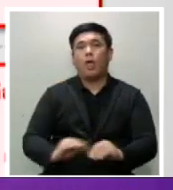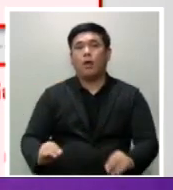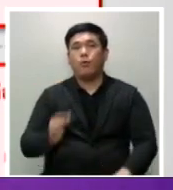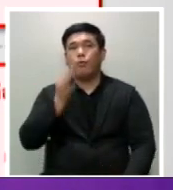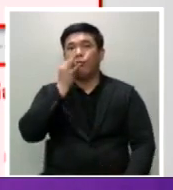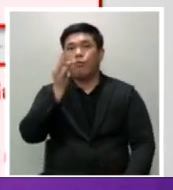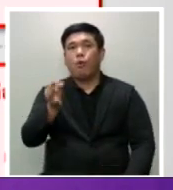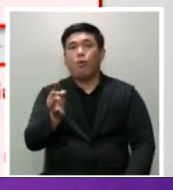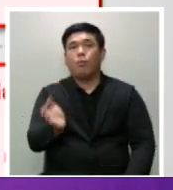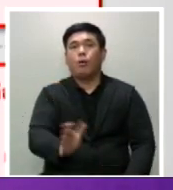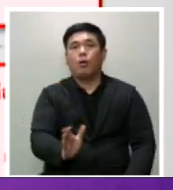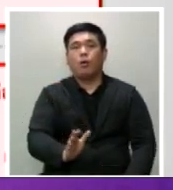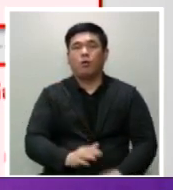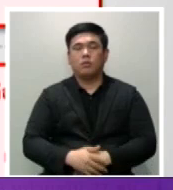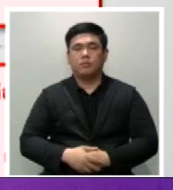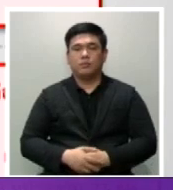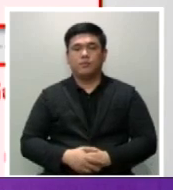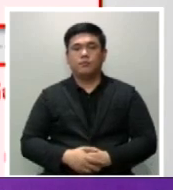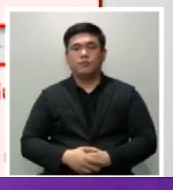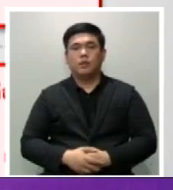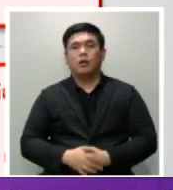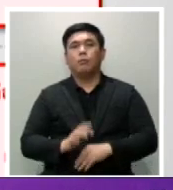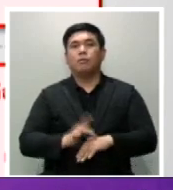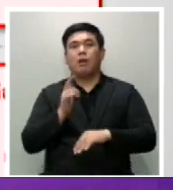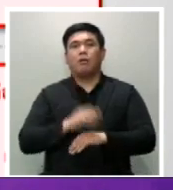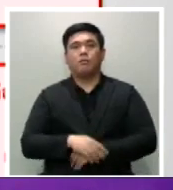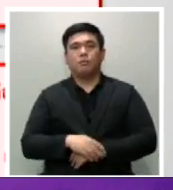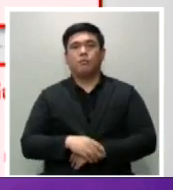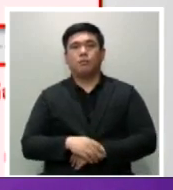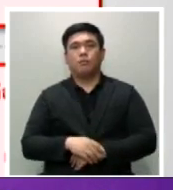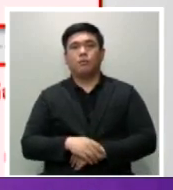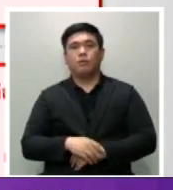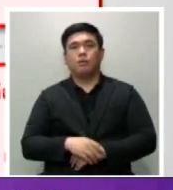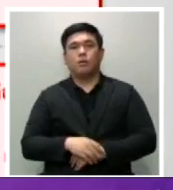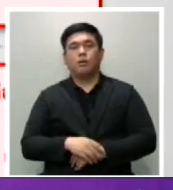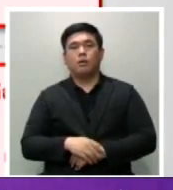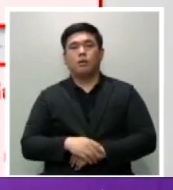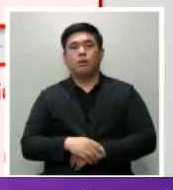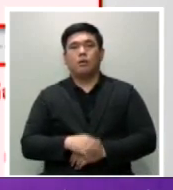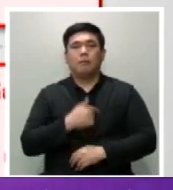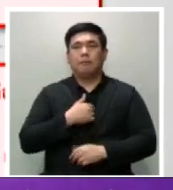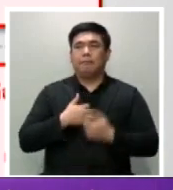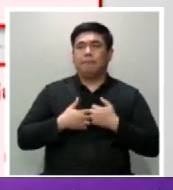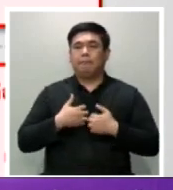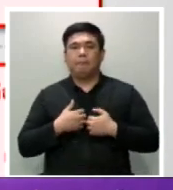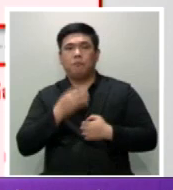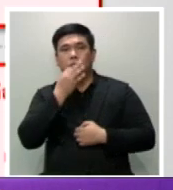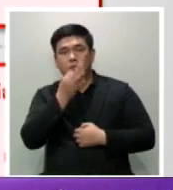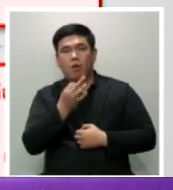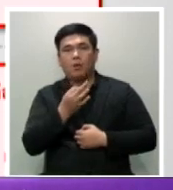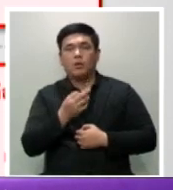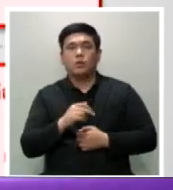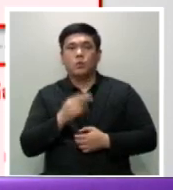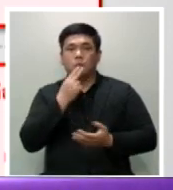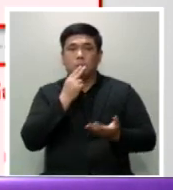ฟ้องก็เป็นธรรมดาเมื่อเขาเข้าตาจนเขาก็ต้องดิ้นรนอย่างนั้นแต่จดหม